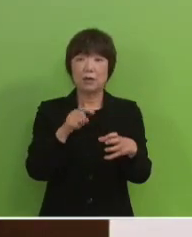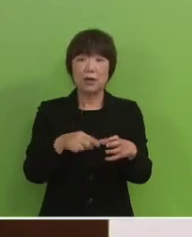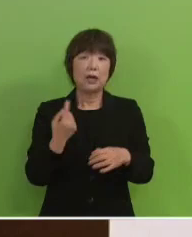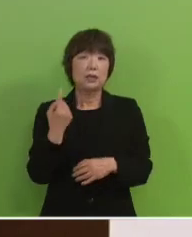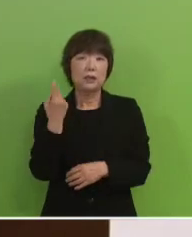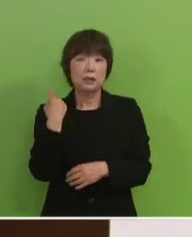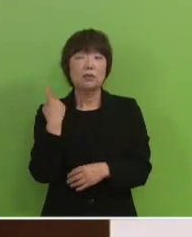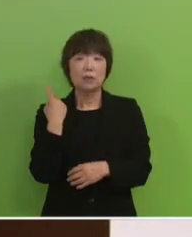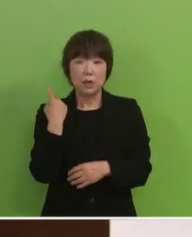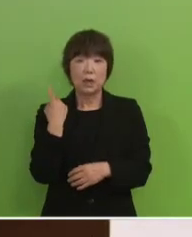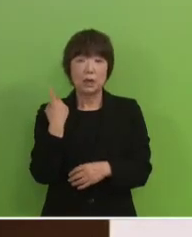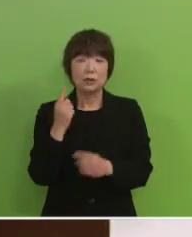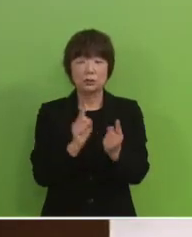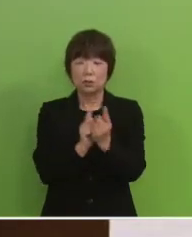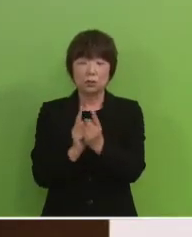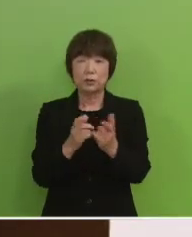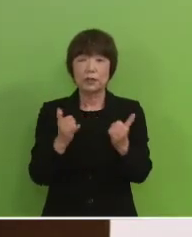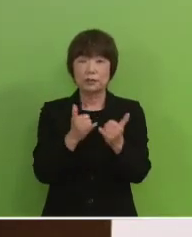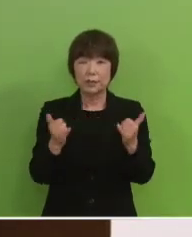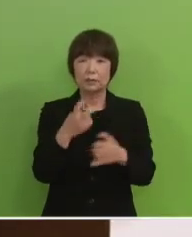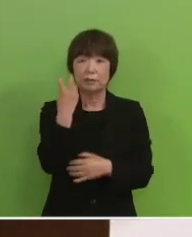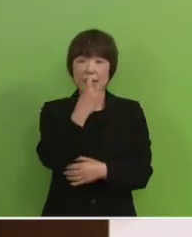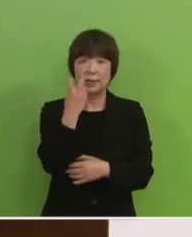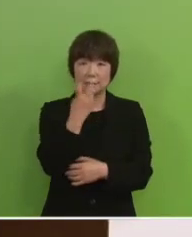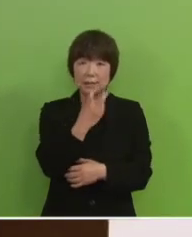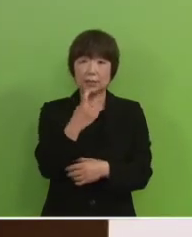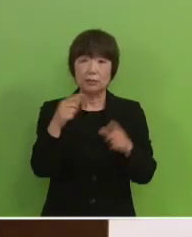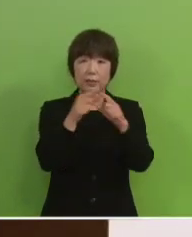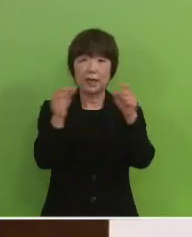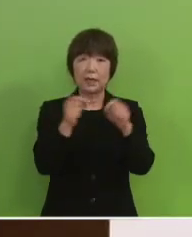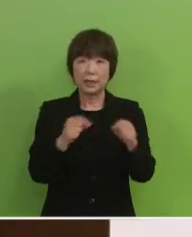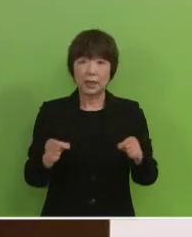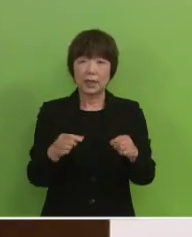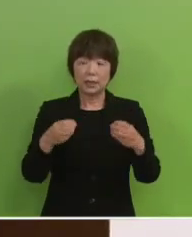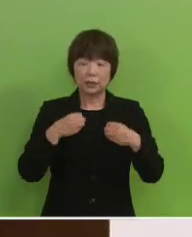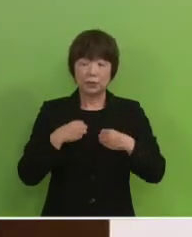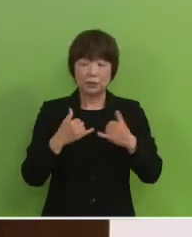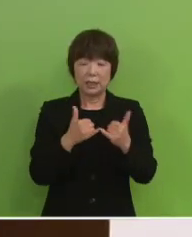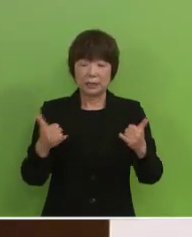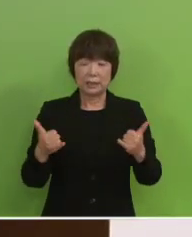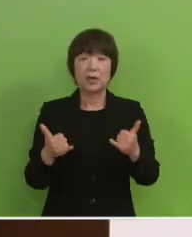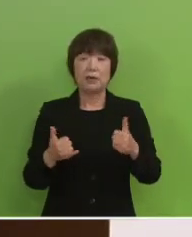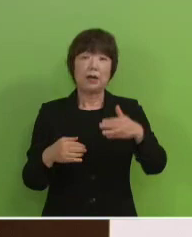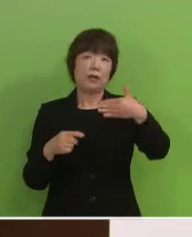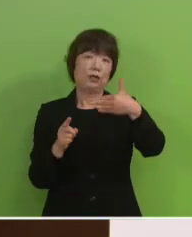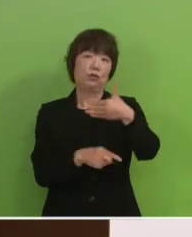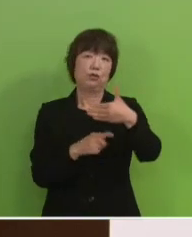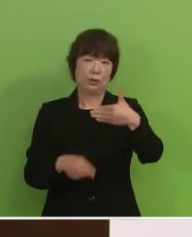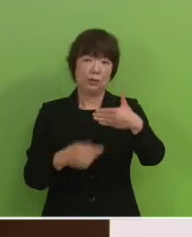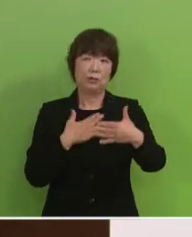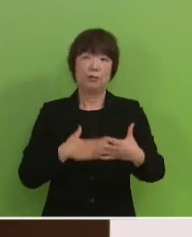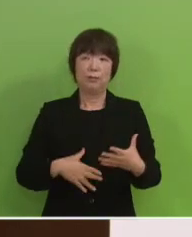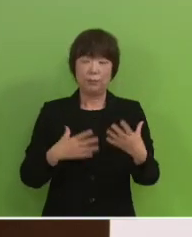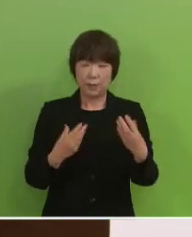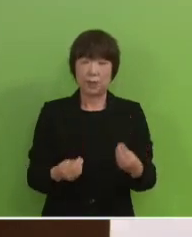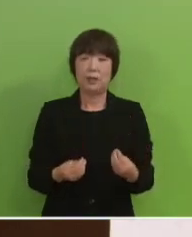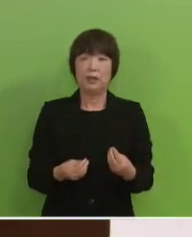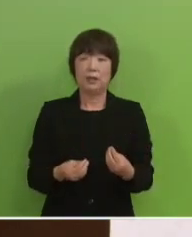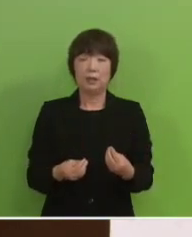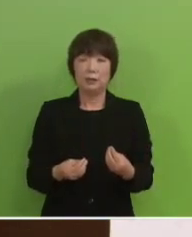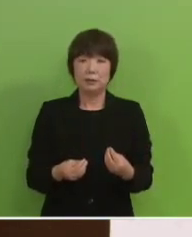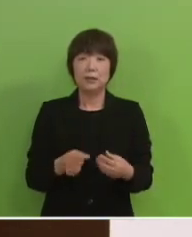はハ濃厚接触者のうち検査のうち9名の陽性が確認されましたこれによって